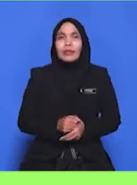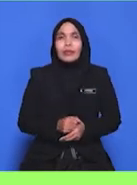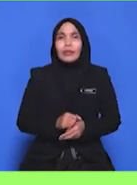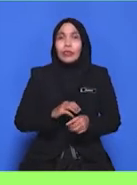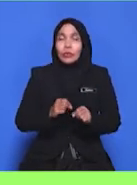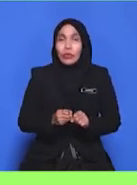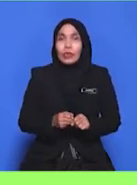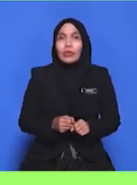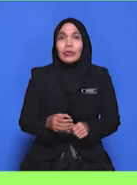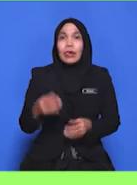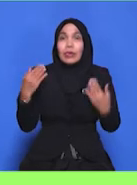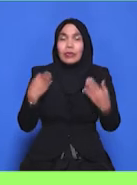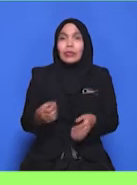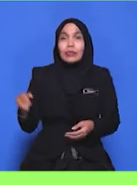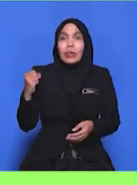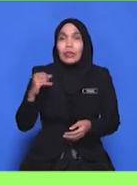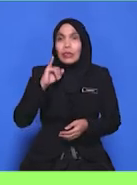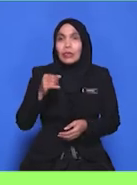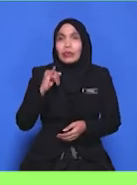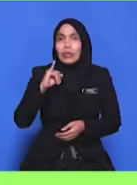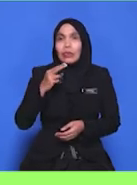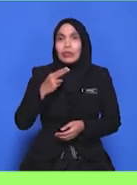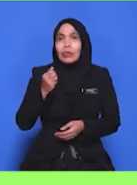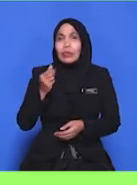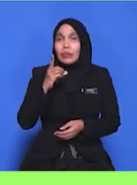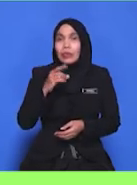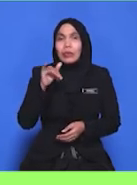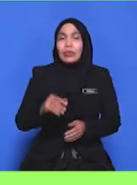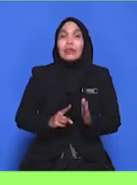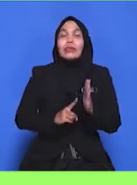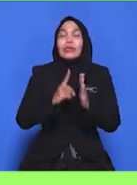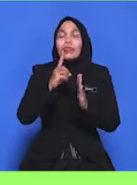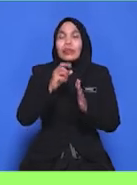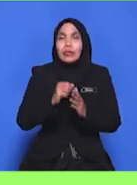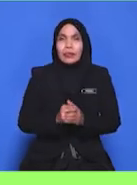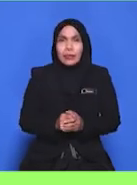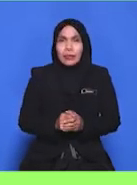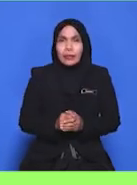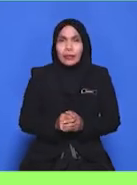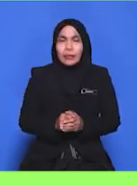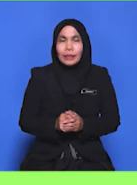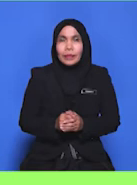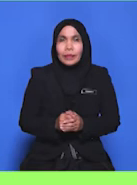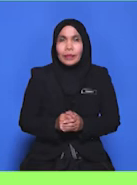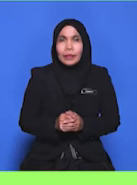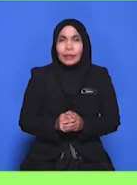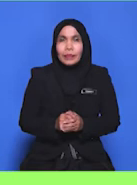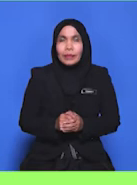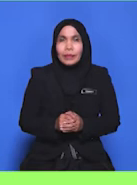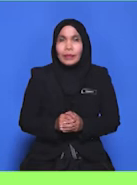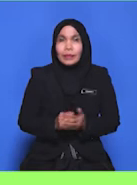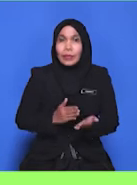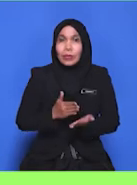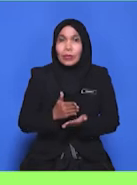ilmu supaya berjaya membawa dunia Islam disanjung oleh masyarakat dunia dan seterusnya